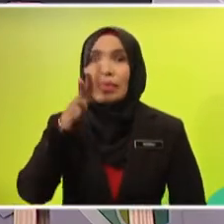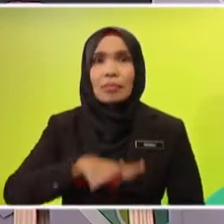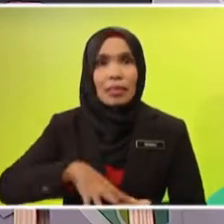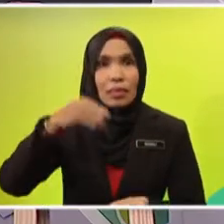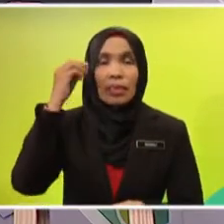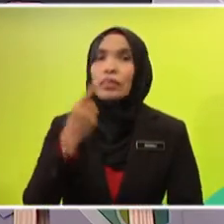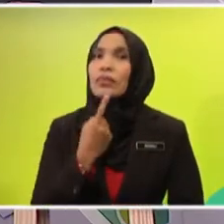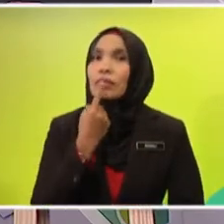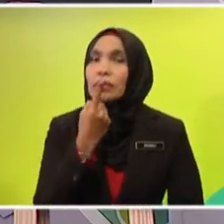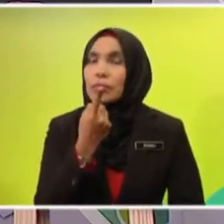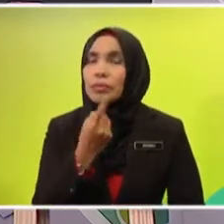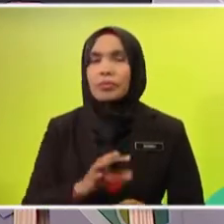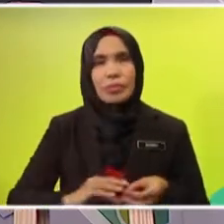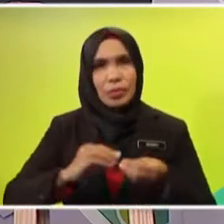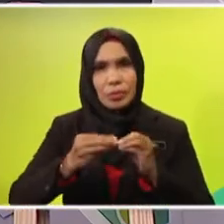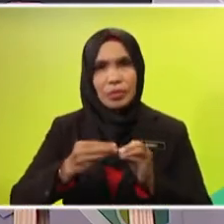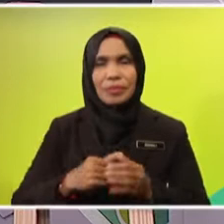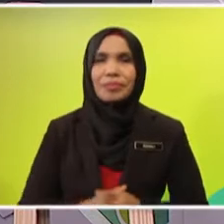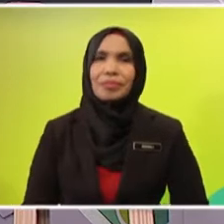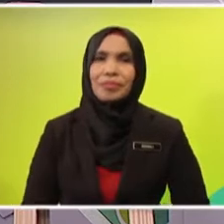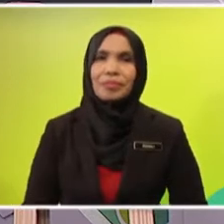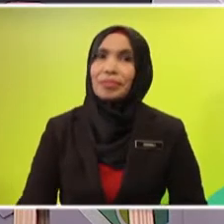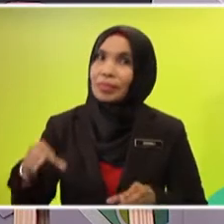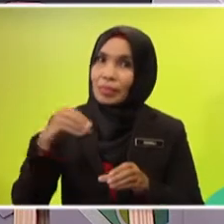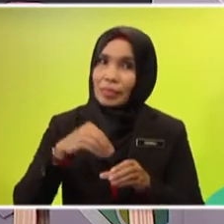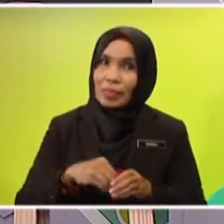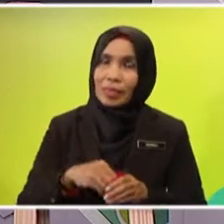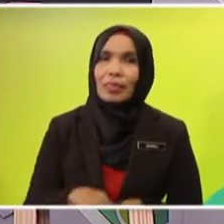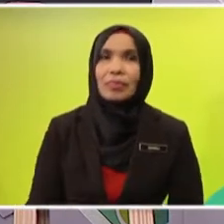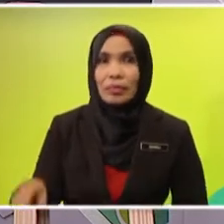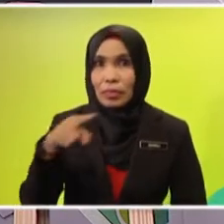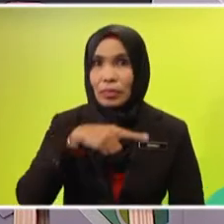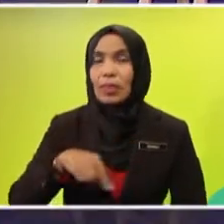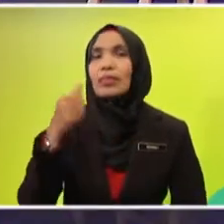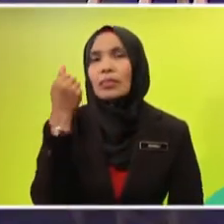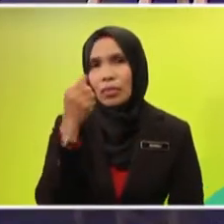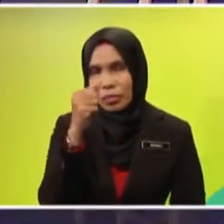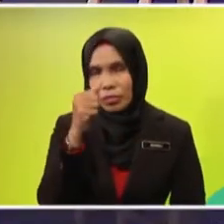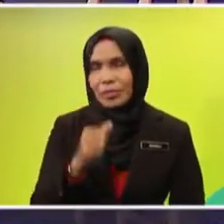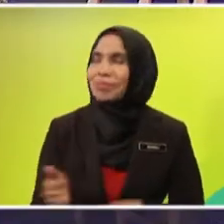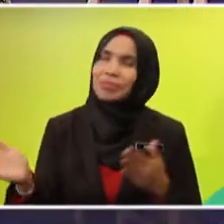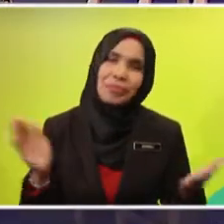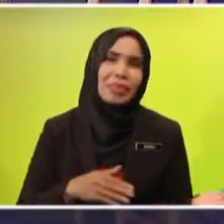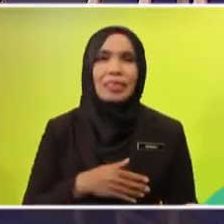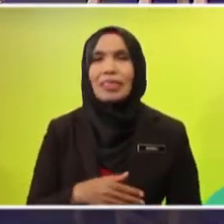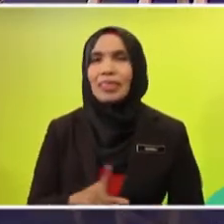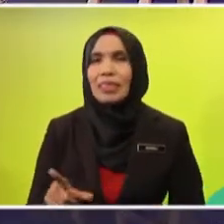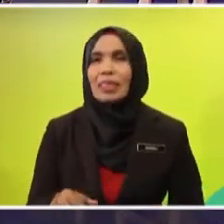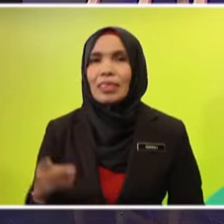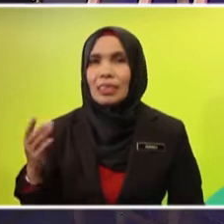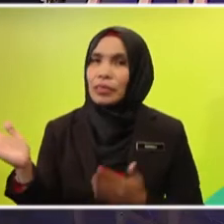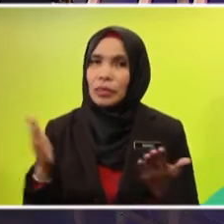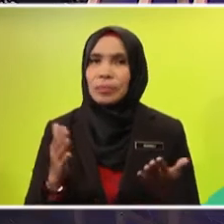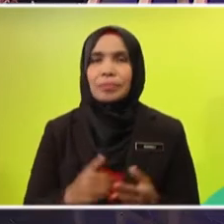nombo menyambut numbuh menumbuh dalam lingkungan 10 ilah Jom kita mulai gua kini baik